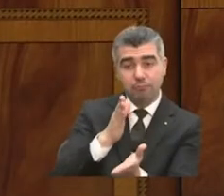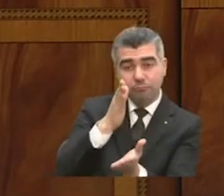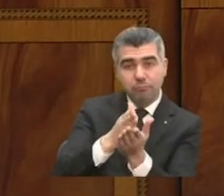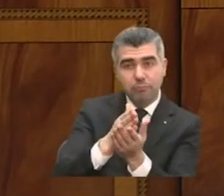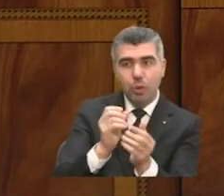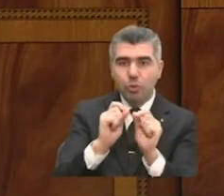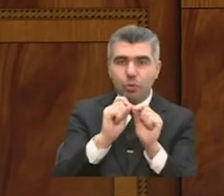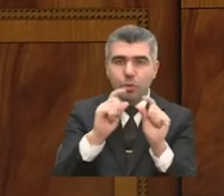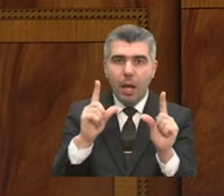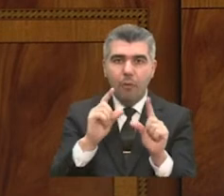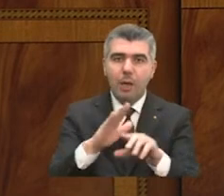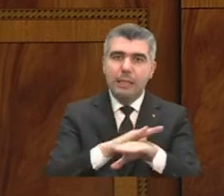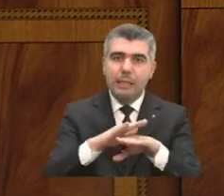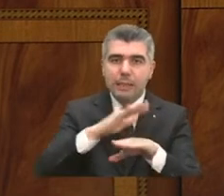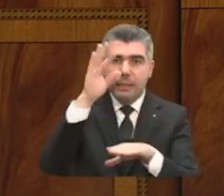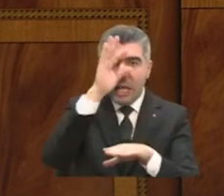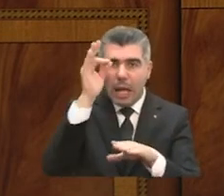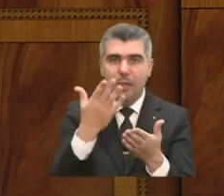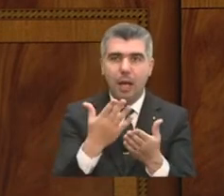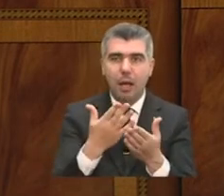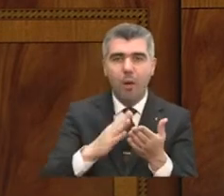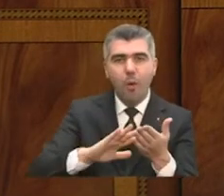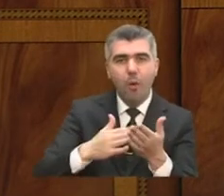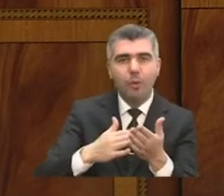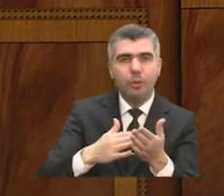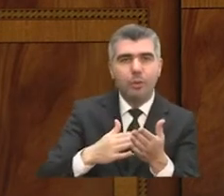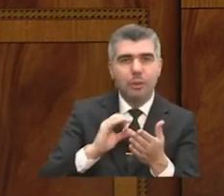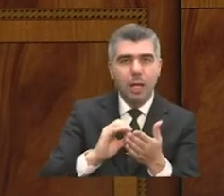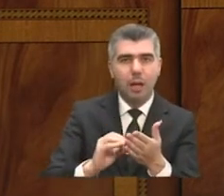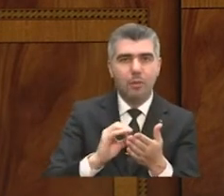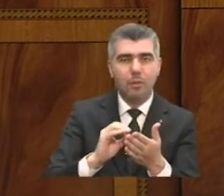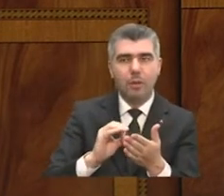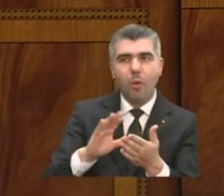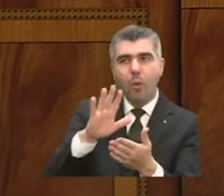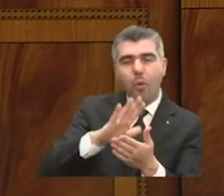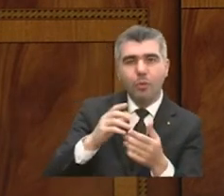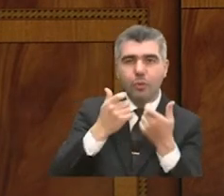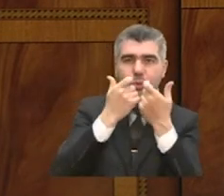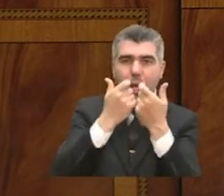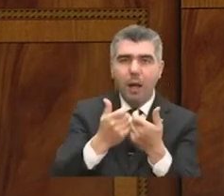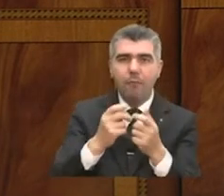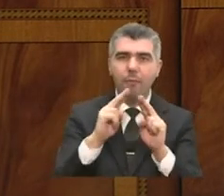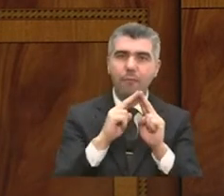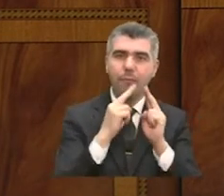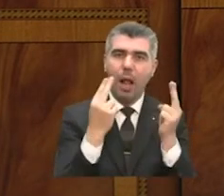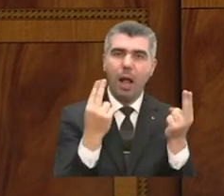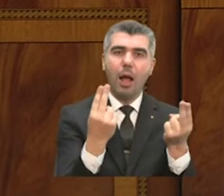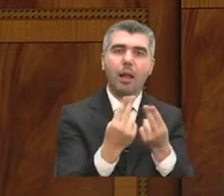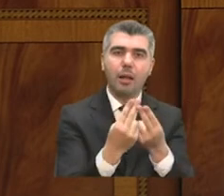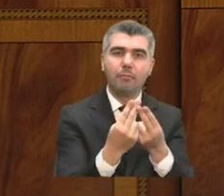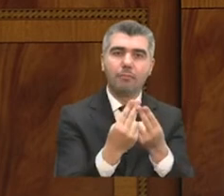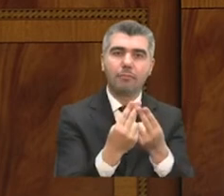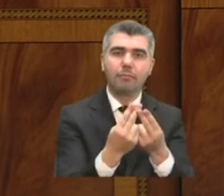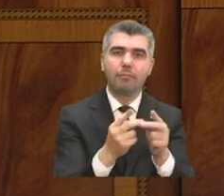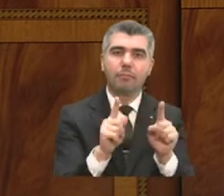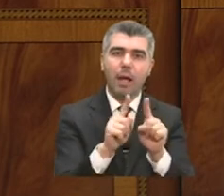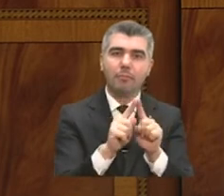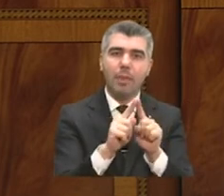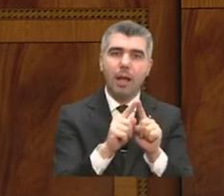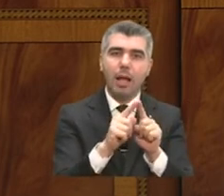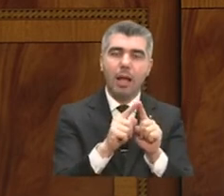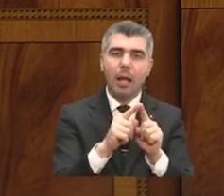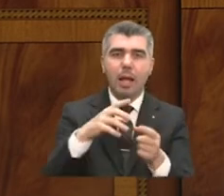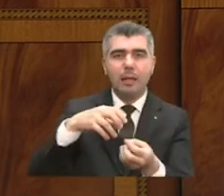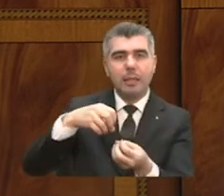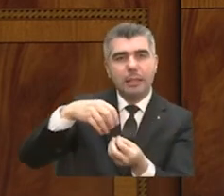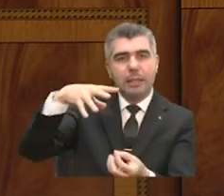Cette voix qui se manifeste à la fois au niveau politique, à tous les niveaux, et qui a été suivie